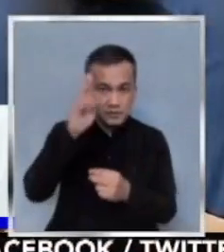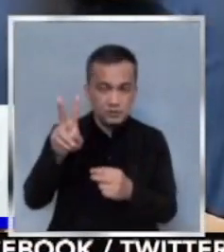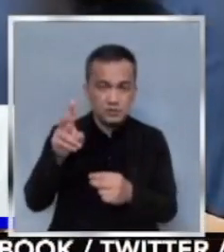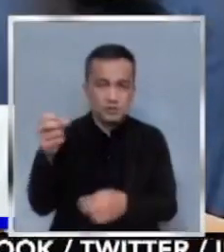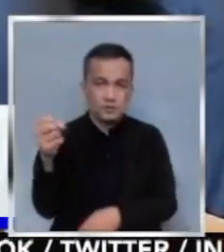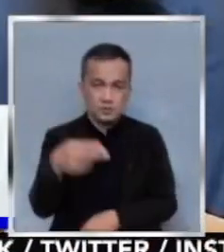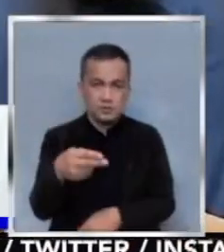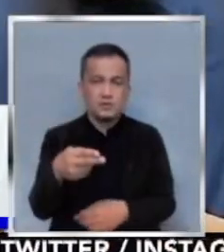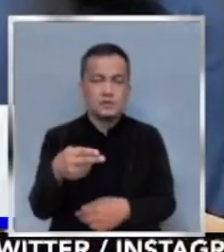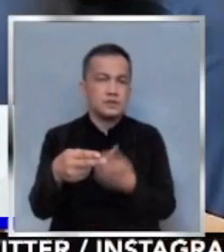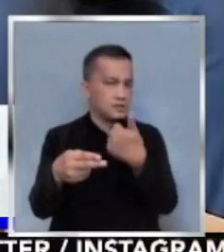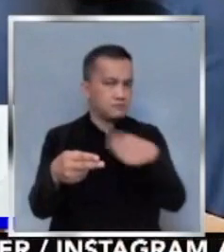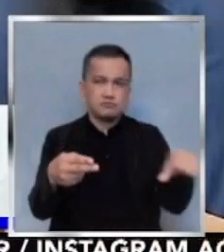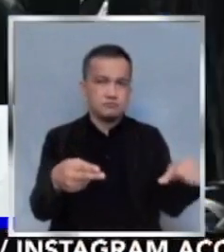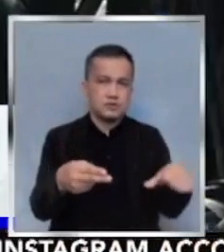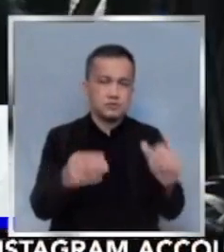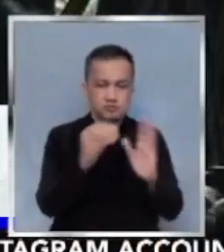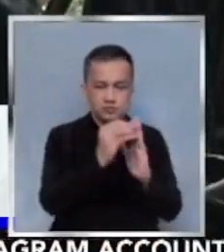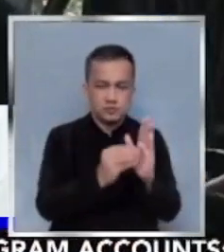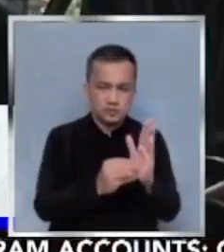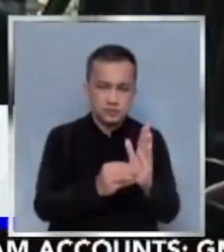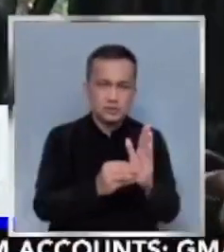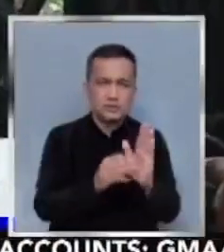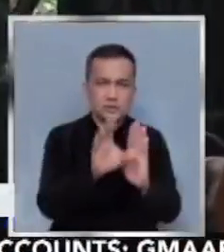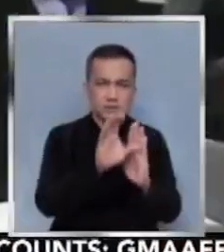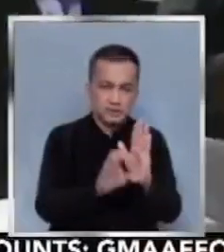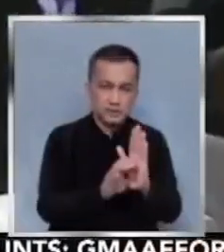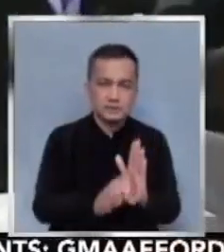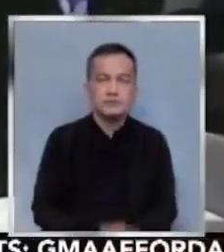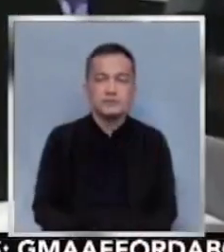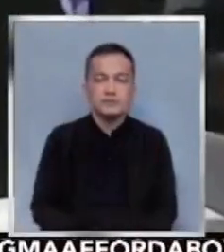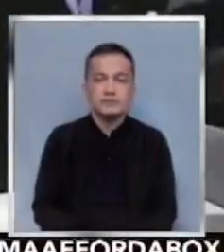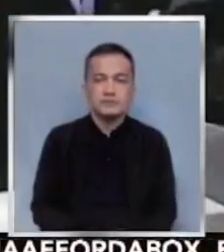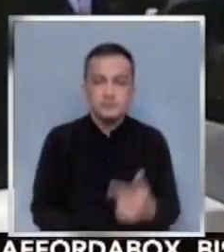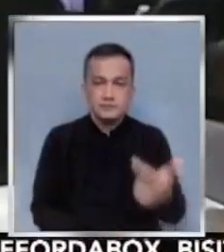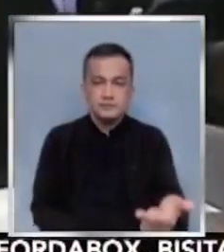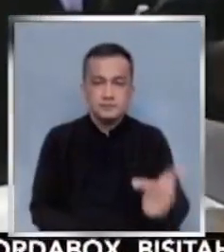ano ang nakasaad sa batas. Mariz Umali, Nakatutok, 24 Oras.